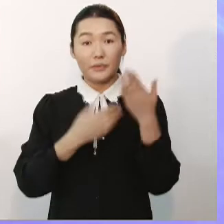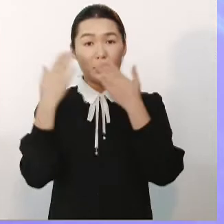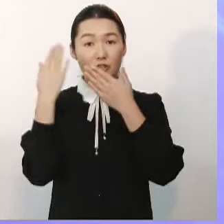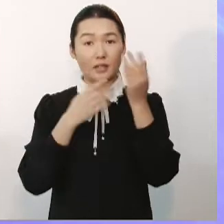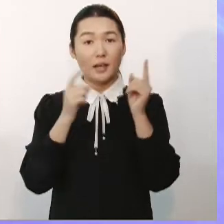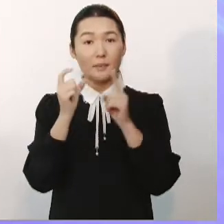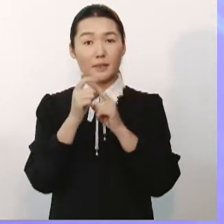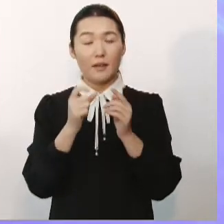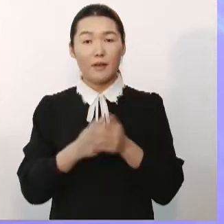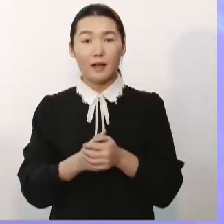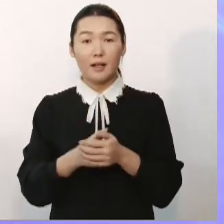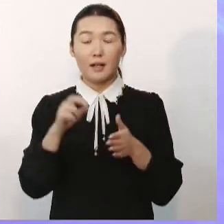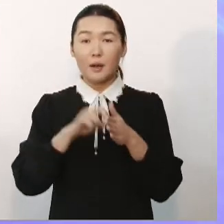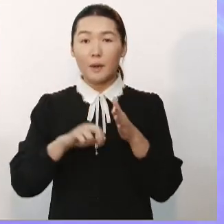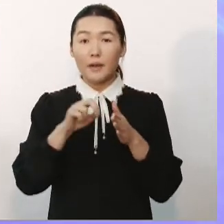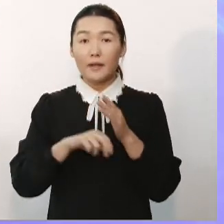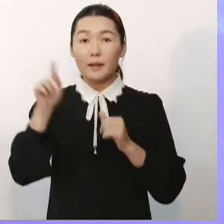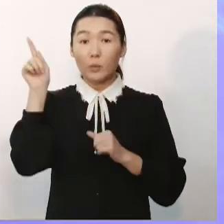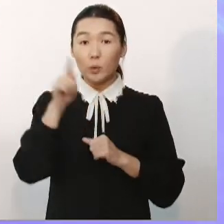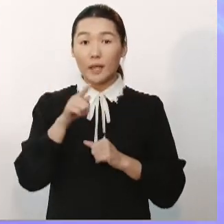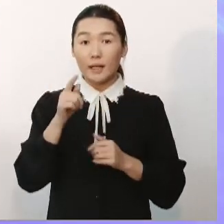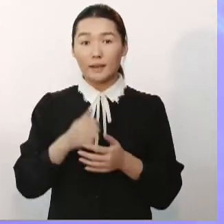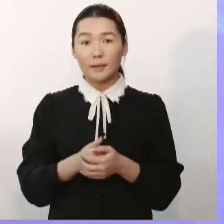слова. Проверяем ударение.